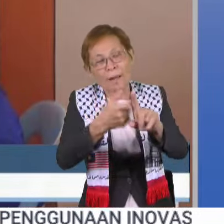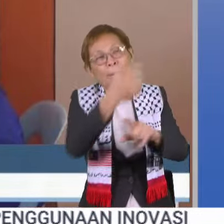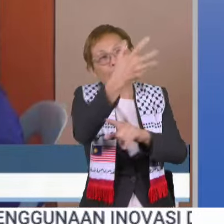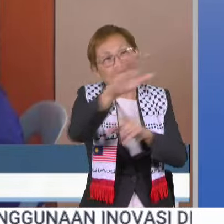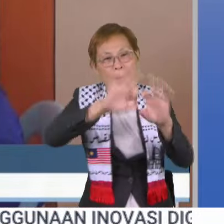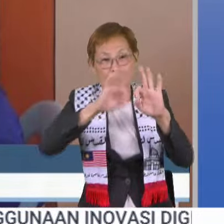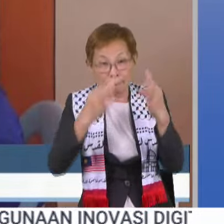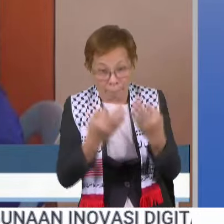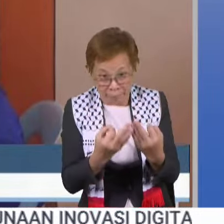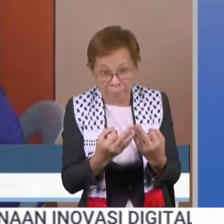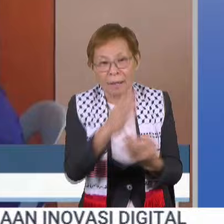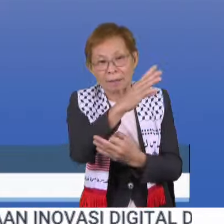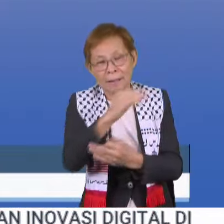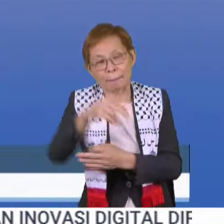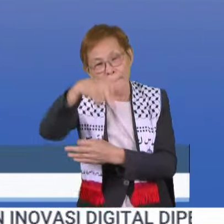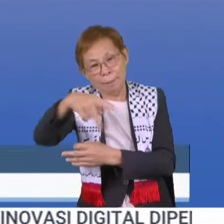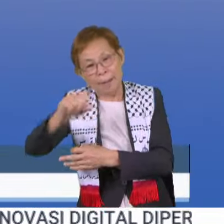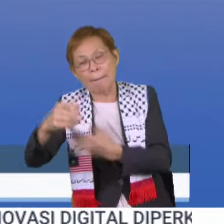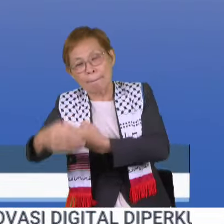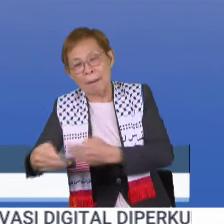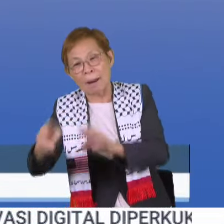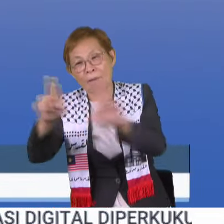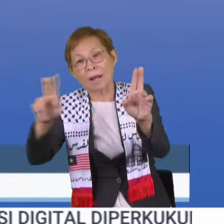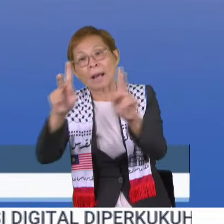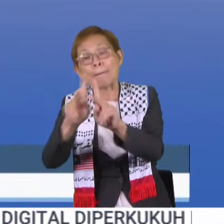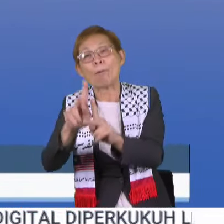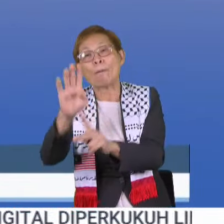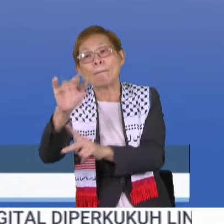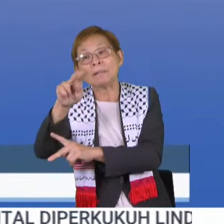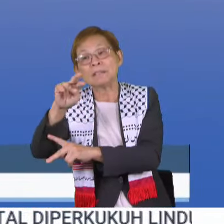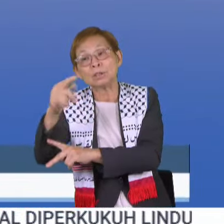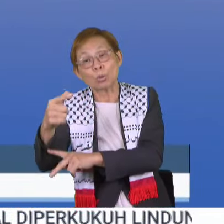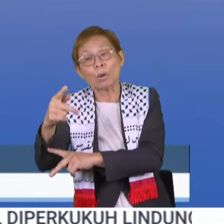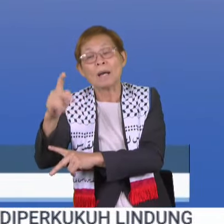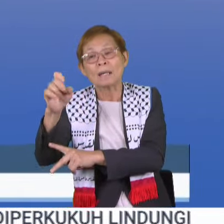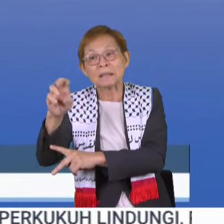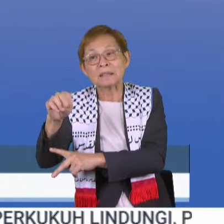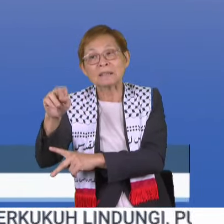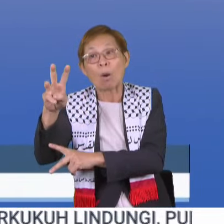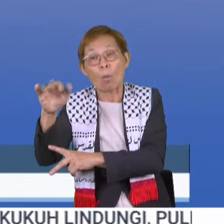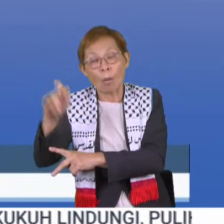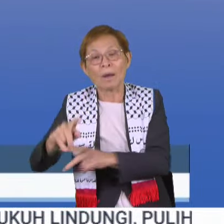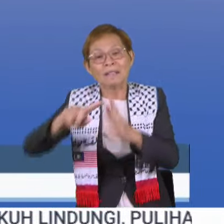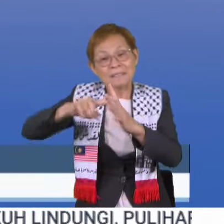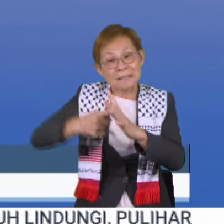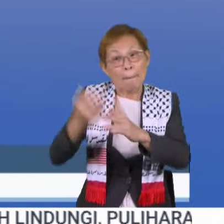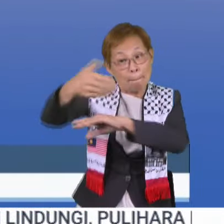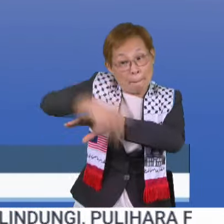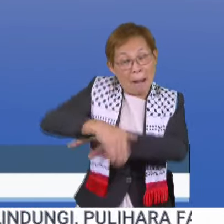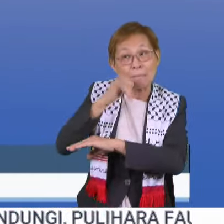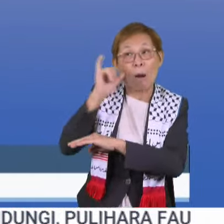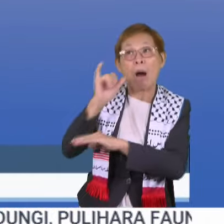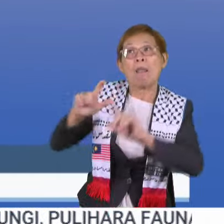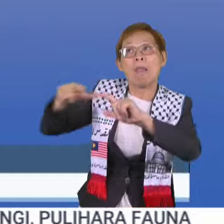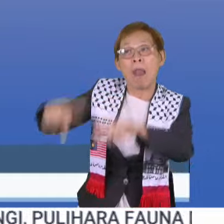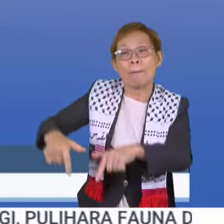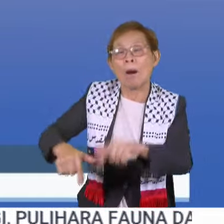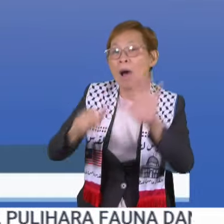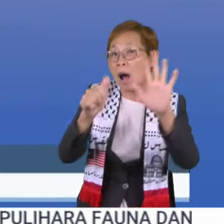15 keluarga manakala PPS Balai Raya kampung betong kampung kenawit yang telah diaktifkan pada tengah malam tadi menempatkan